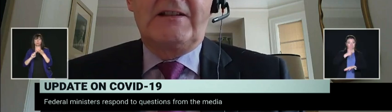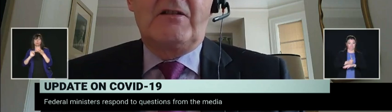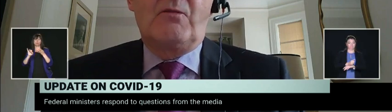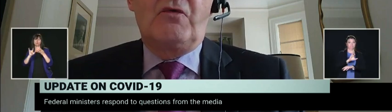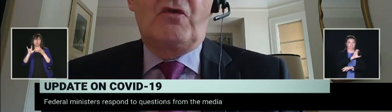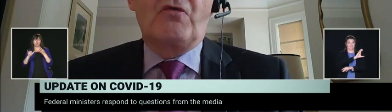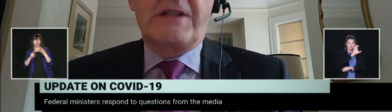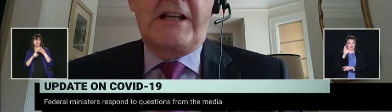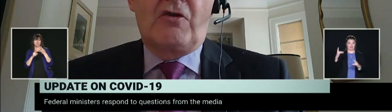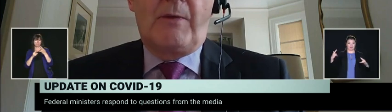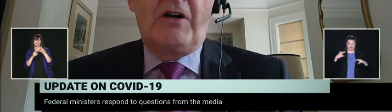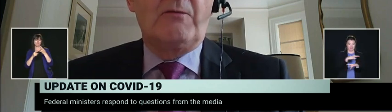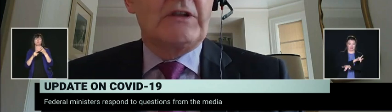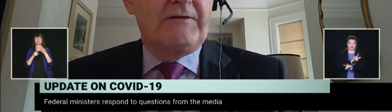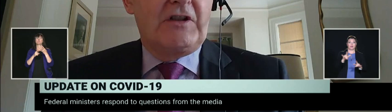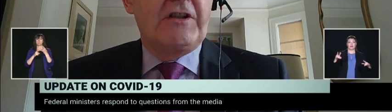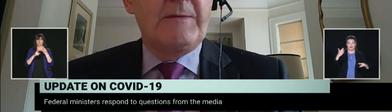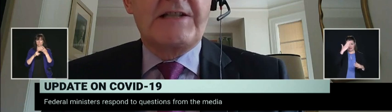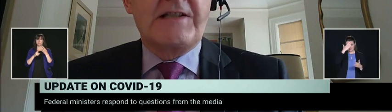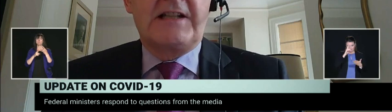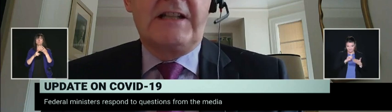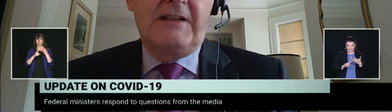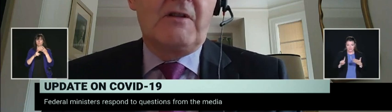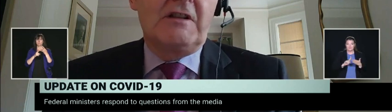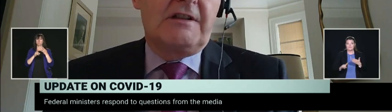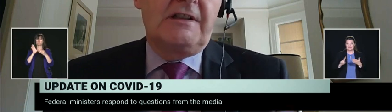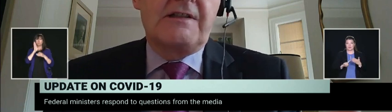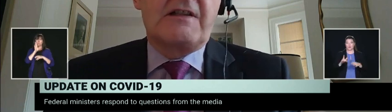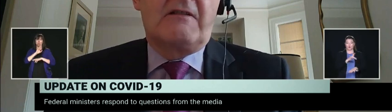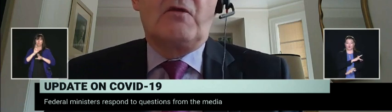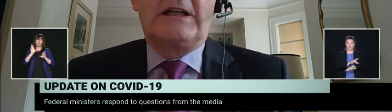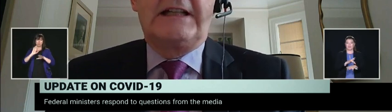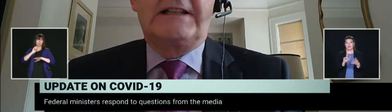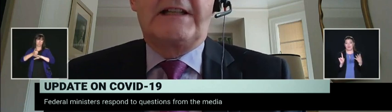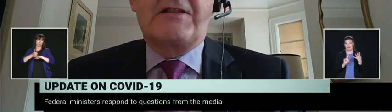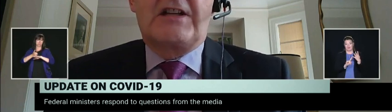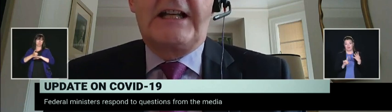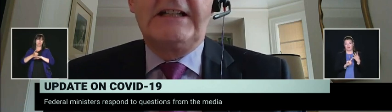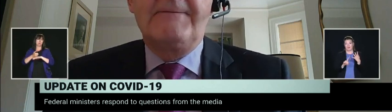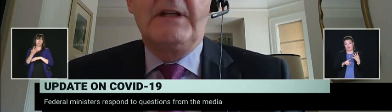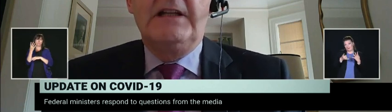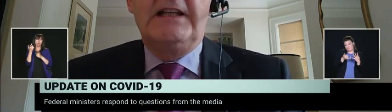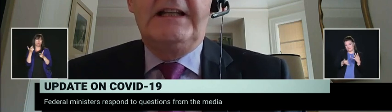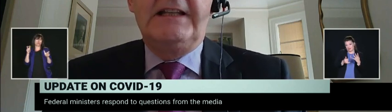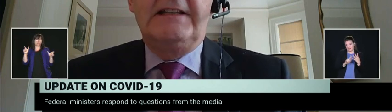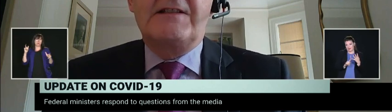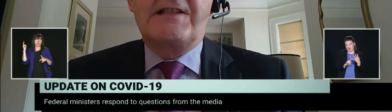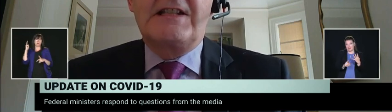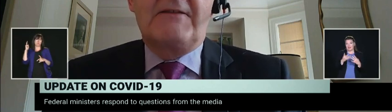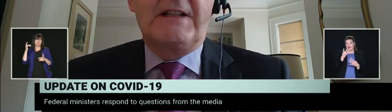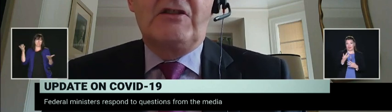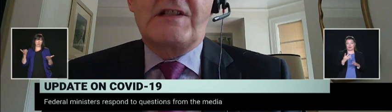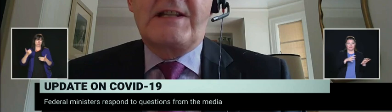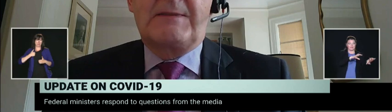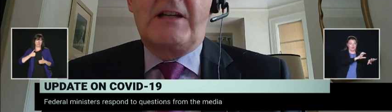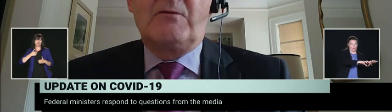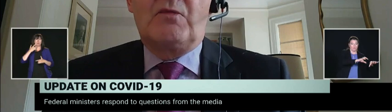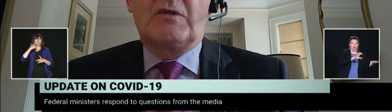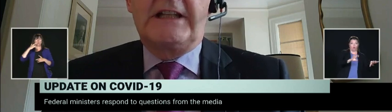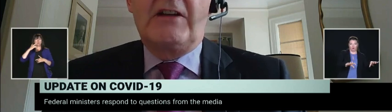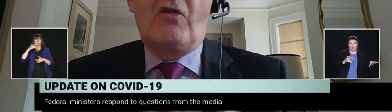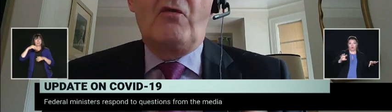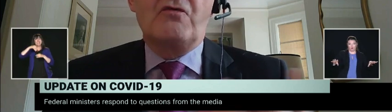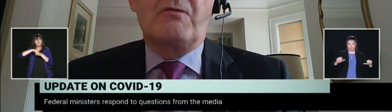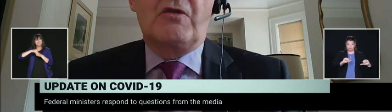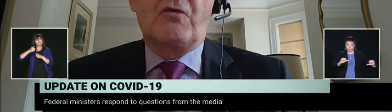les 4 plus gros aéroports pour les vols domestiques et les vols qui s'en vont à l'international. Et d'ici la fin de septembre